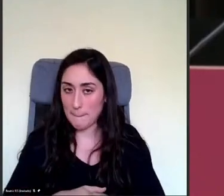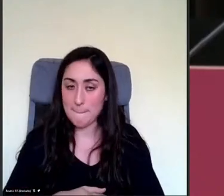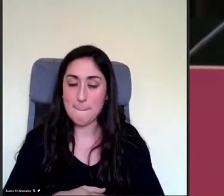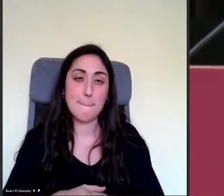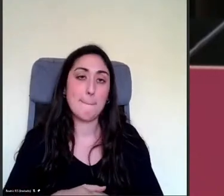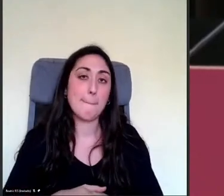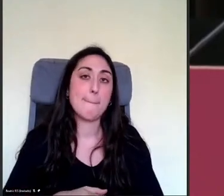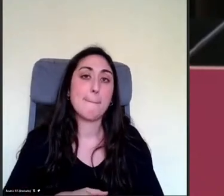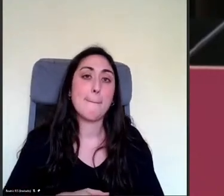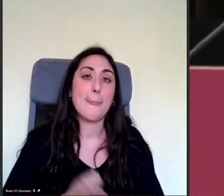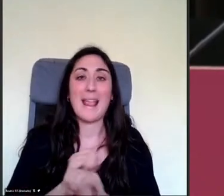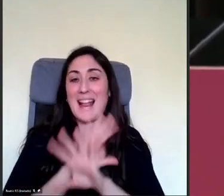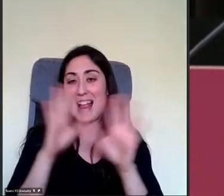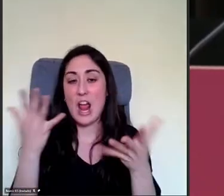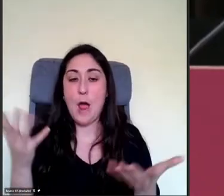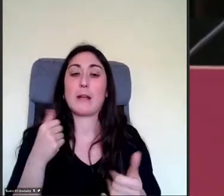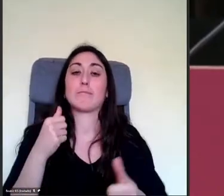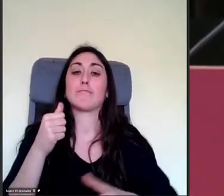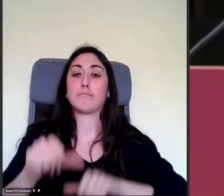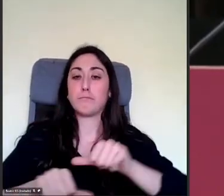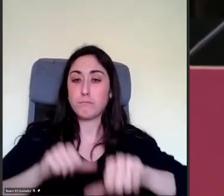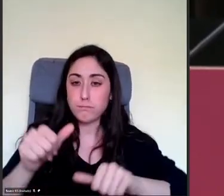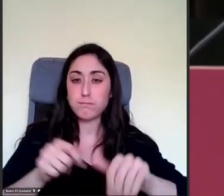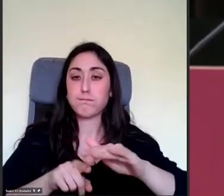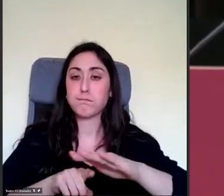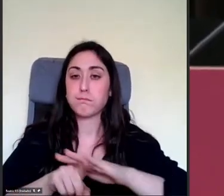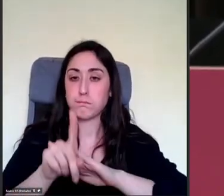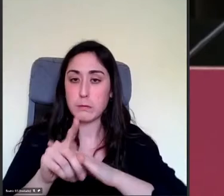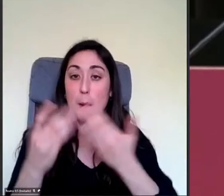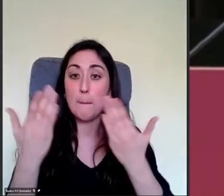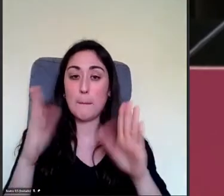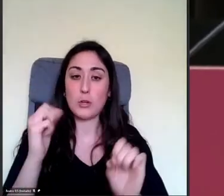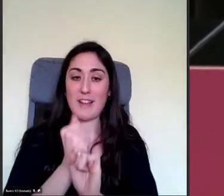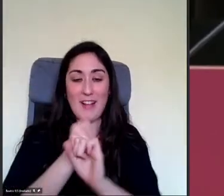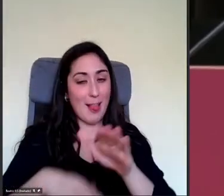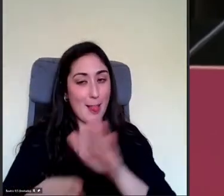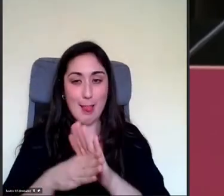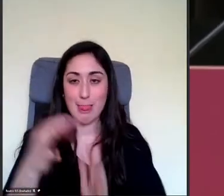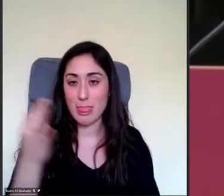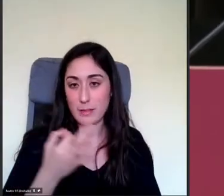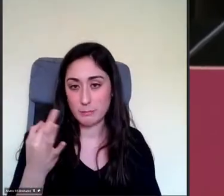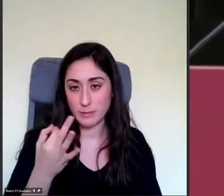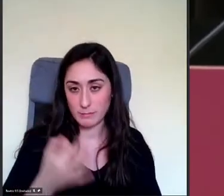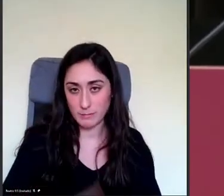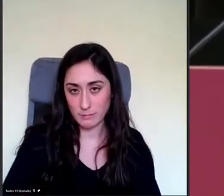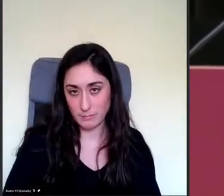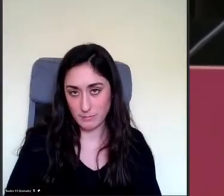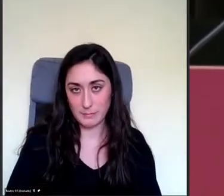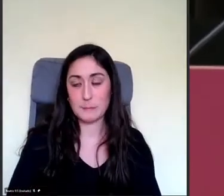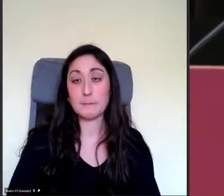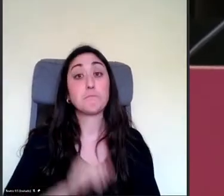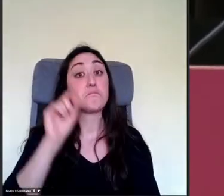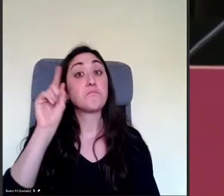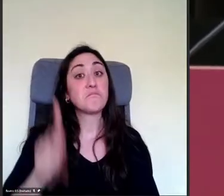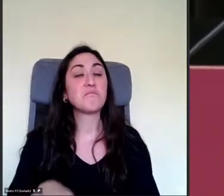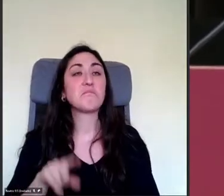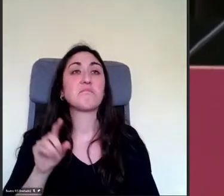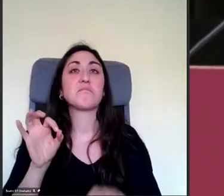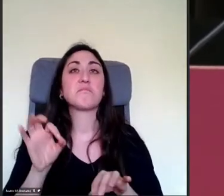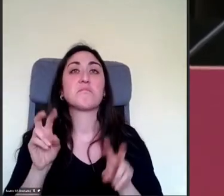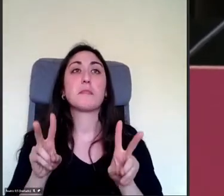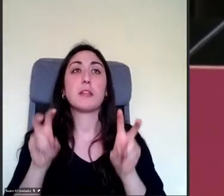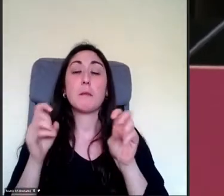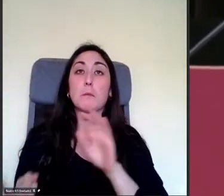que anem progressant, però hem de seguir treballant. I hi ha un tema que també va sortir, que és el